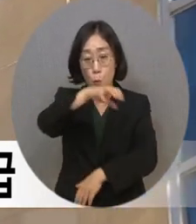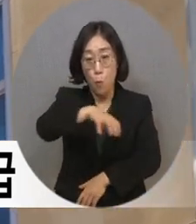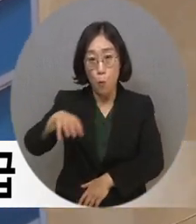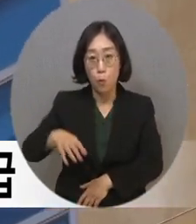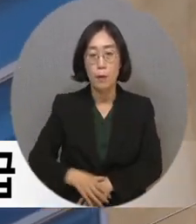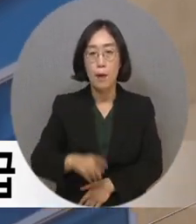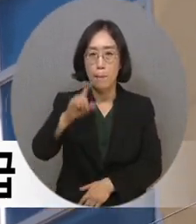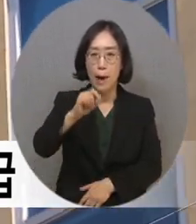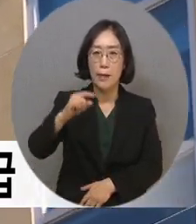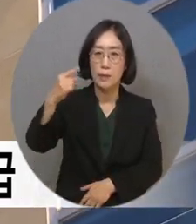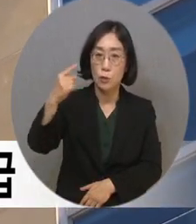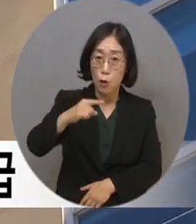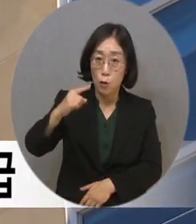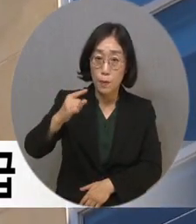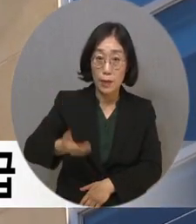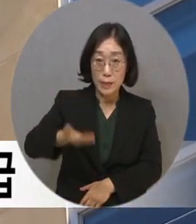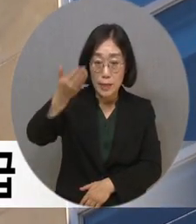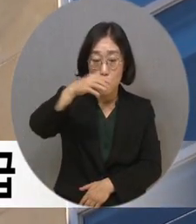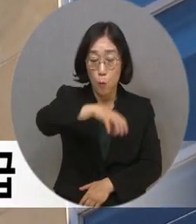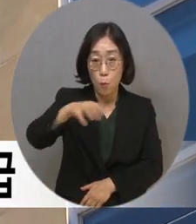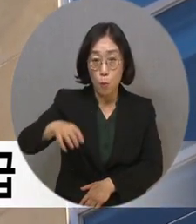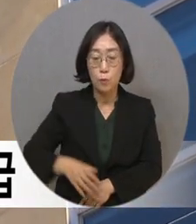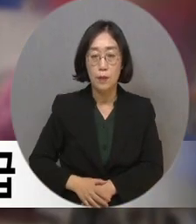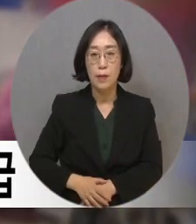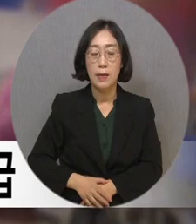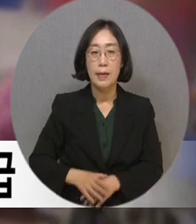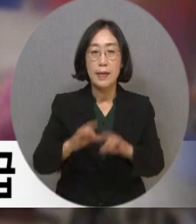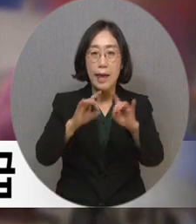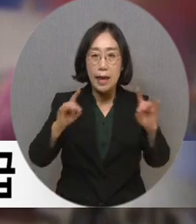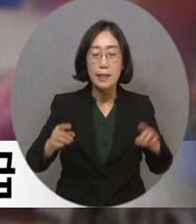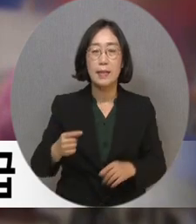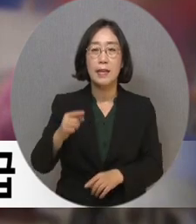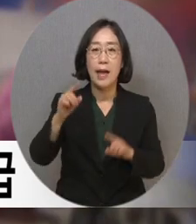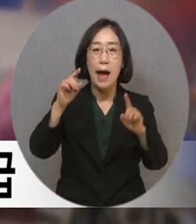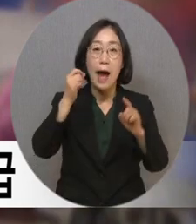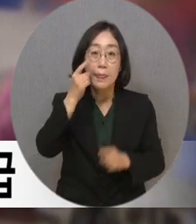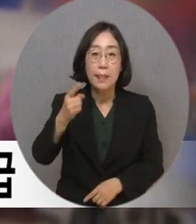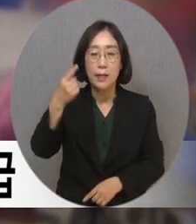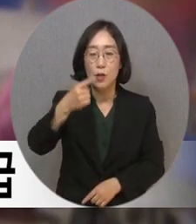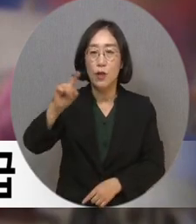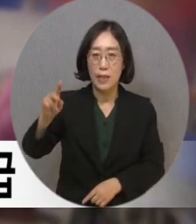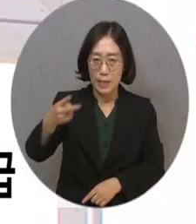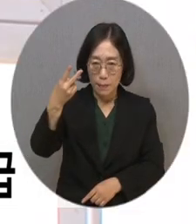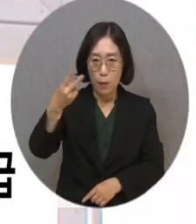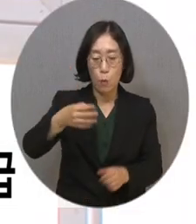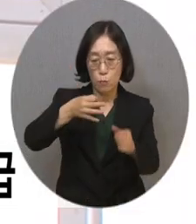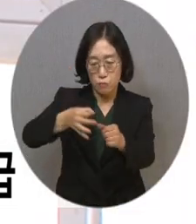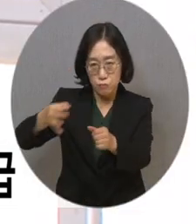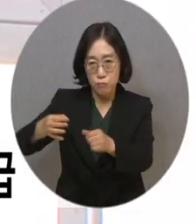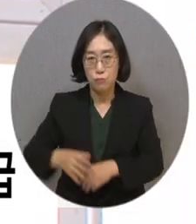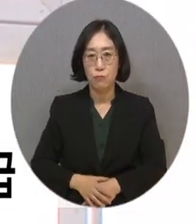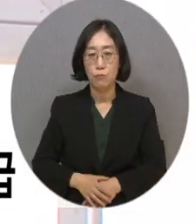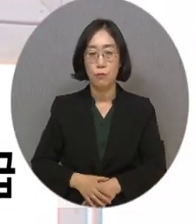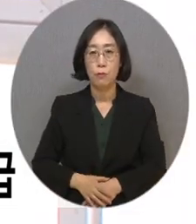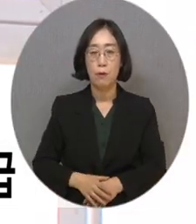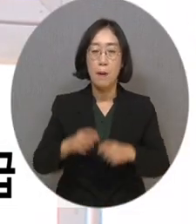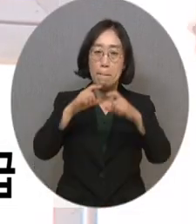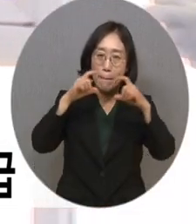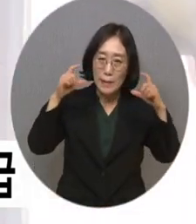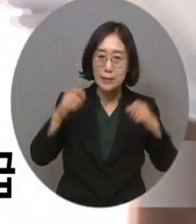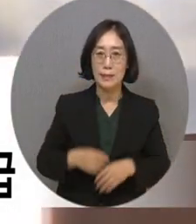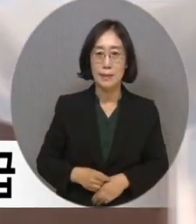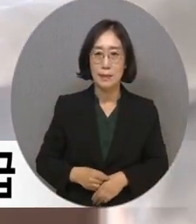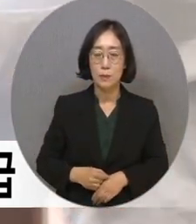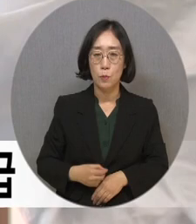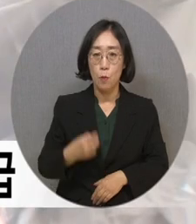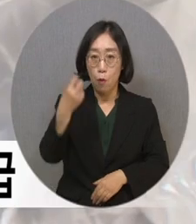11608 곳에 수급자 1인당 한 달에 1200원을 지급하는 겁니다 지원금은 와 자가진단